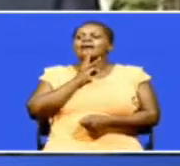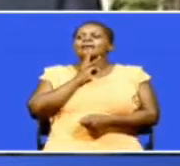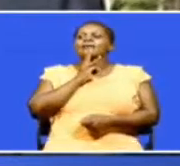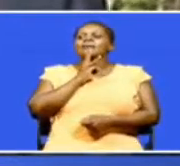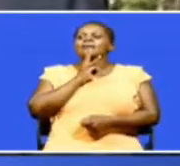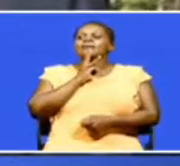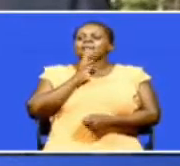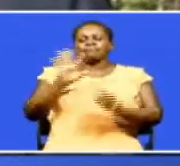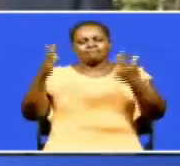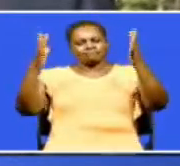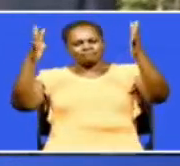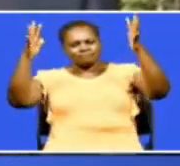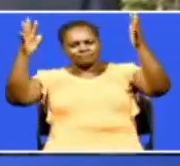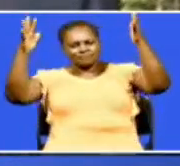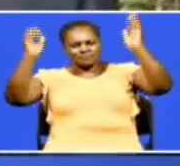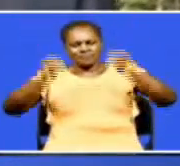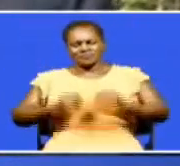Kasiluni.